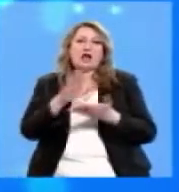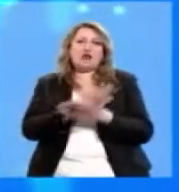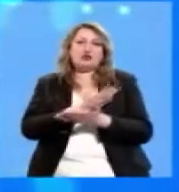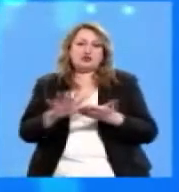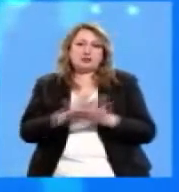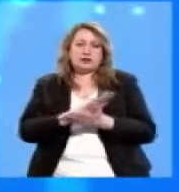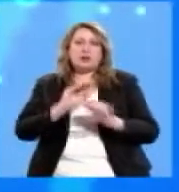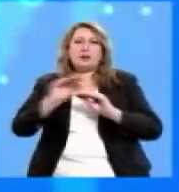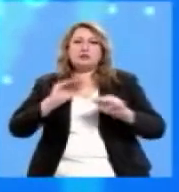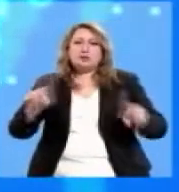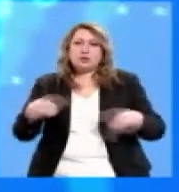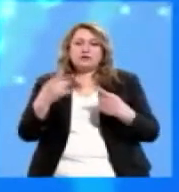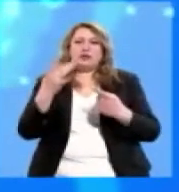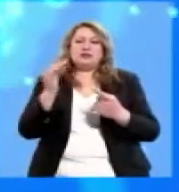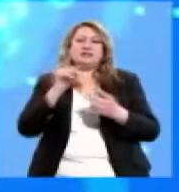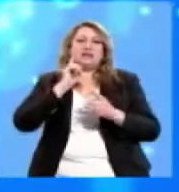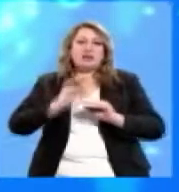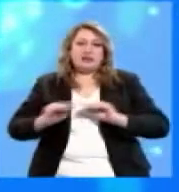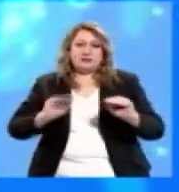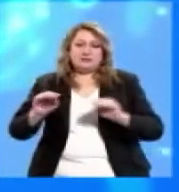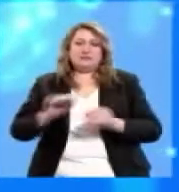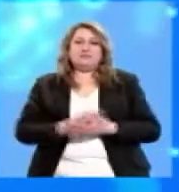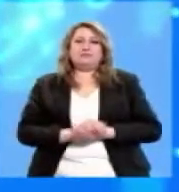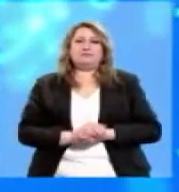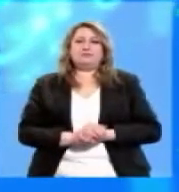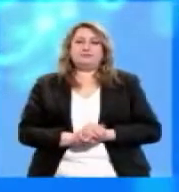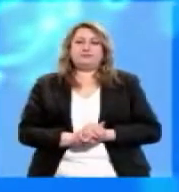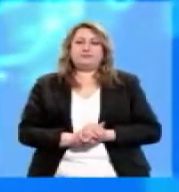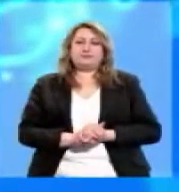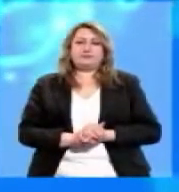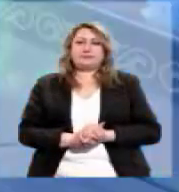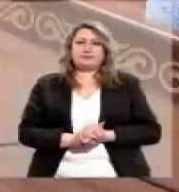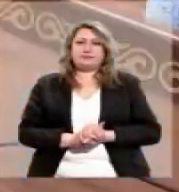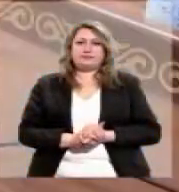очистки, благоустройства и озеленения населенных пунктов области.